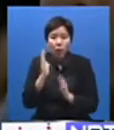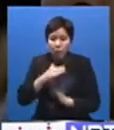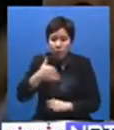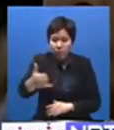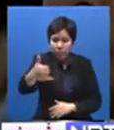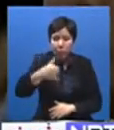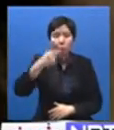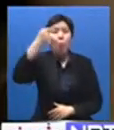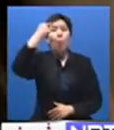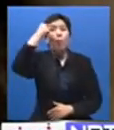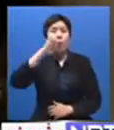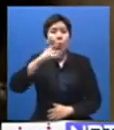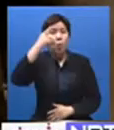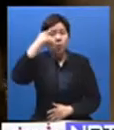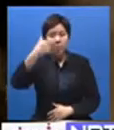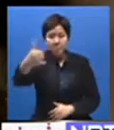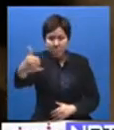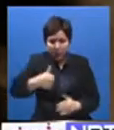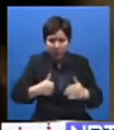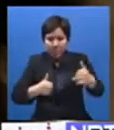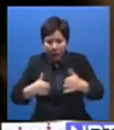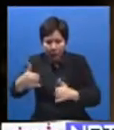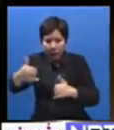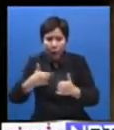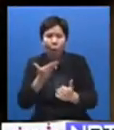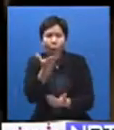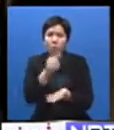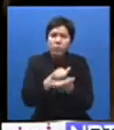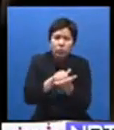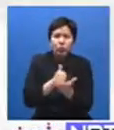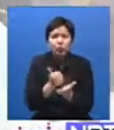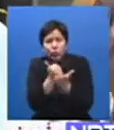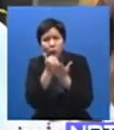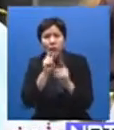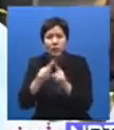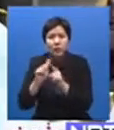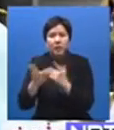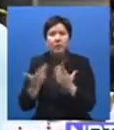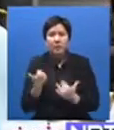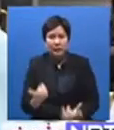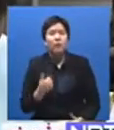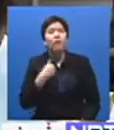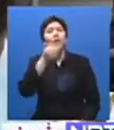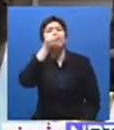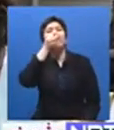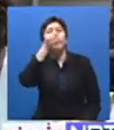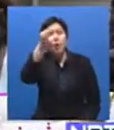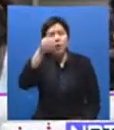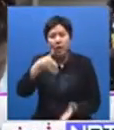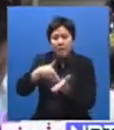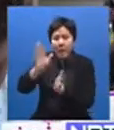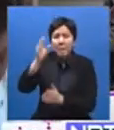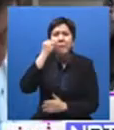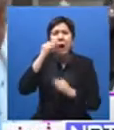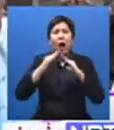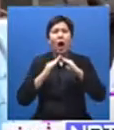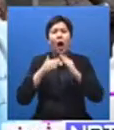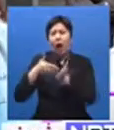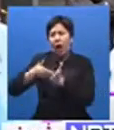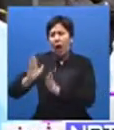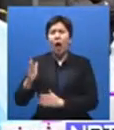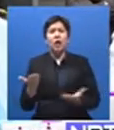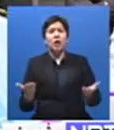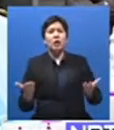ชาชนทราบข่าวต่างทยอยเข้ามาขอใช้บริการอย่างต่อเนื่อง ก็มาฟ้องบังคับคดีขับไล่เราออกจากบ้าน